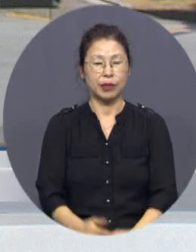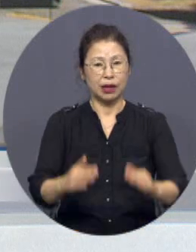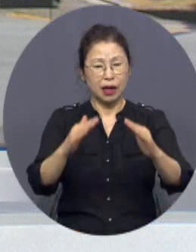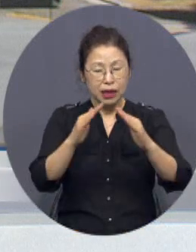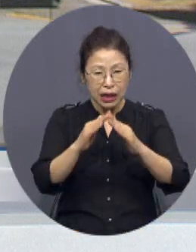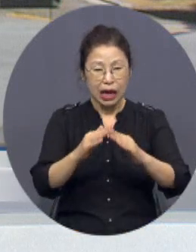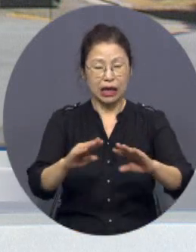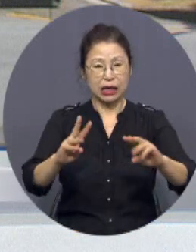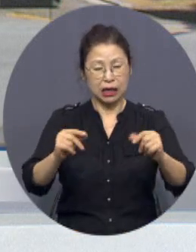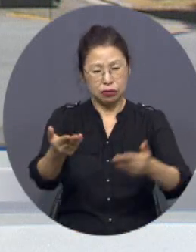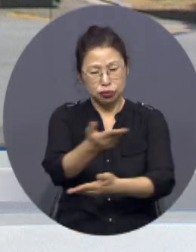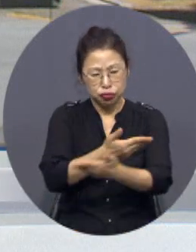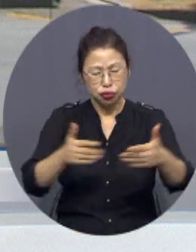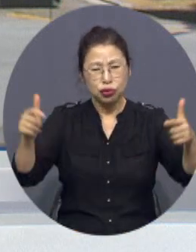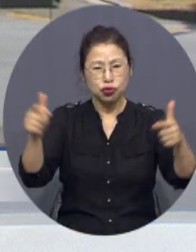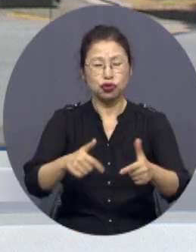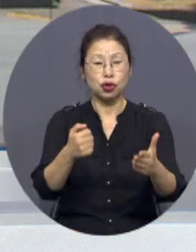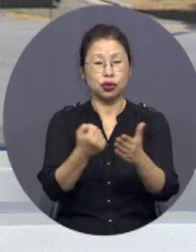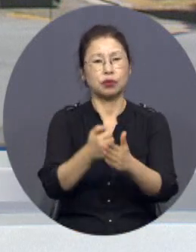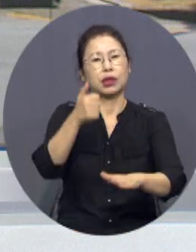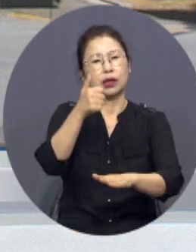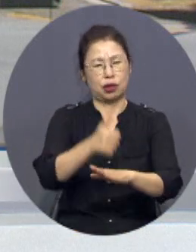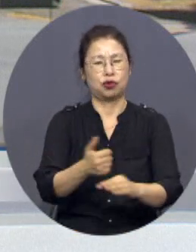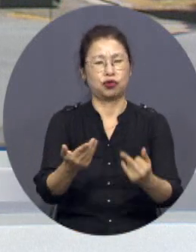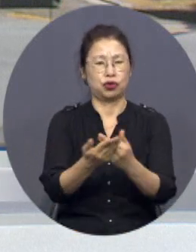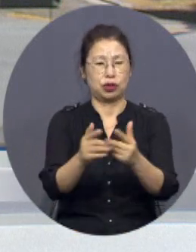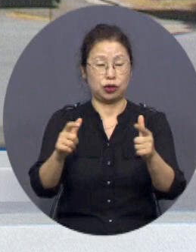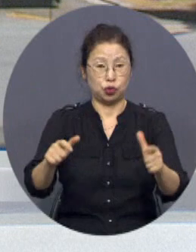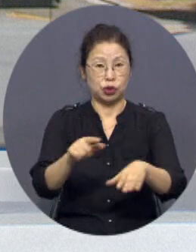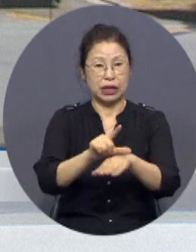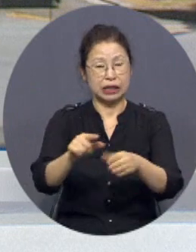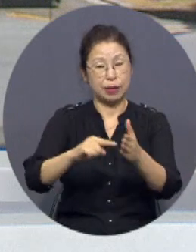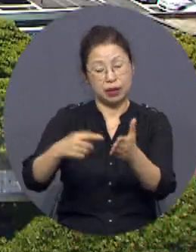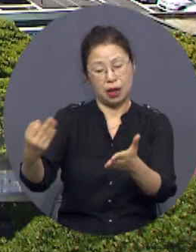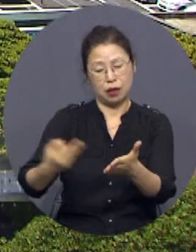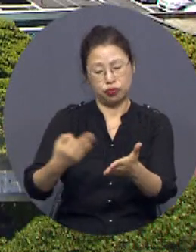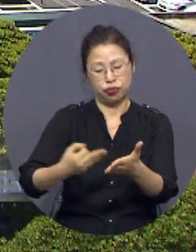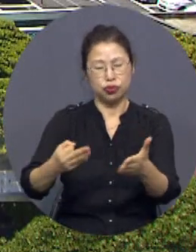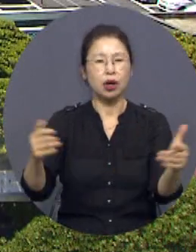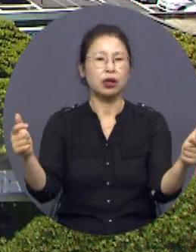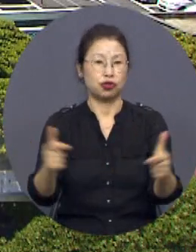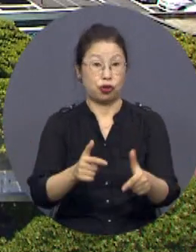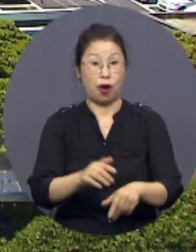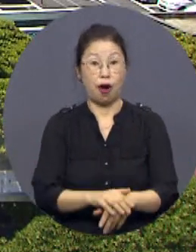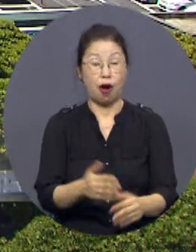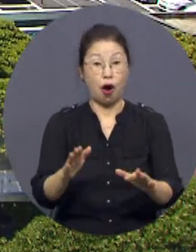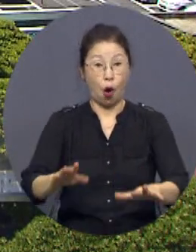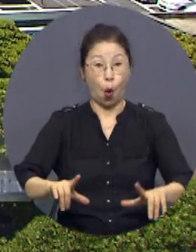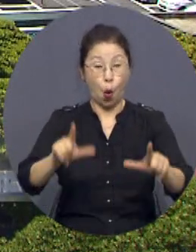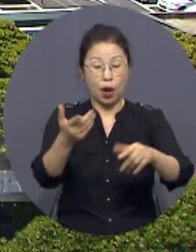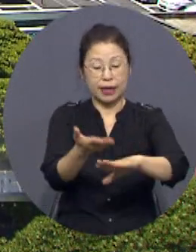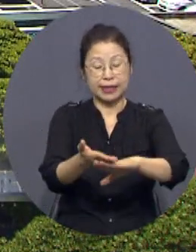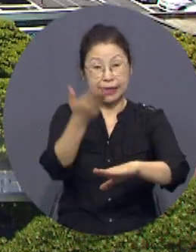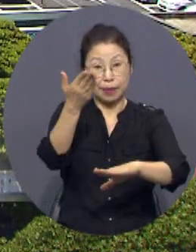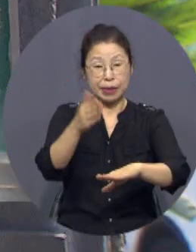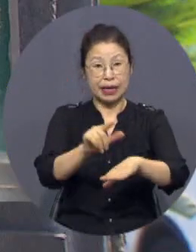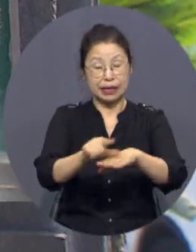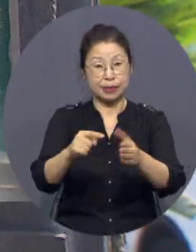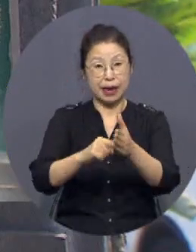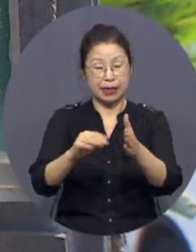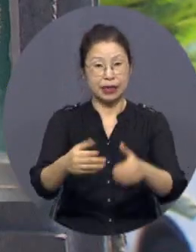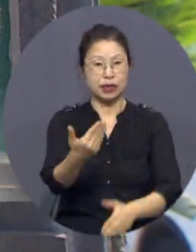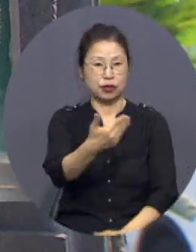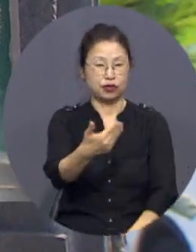부동산 경기 침체의 여파로 제주 지역 지방세 징수액이 줄어들고 있습니다. 제주도에 따르면 올해 상반기에 징수된